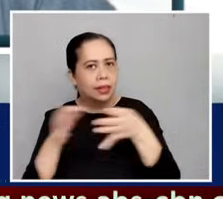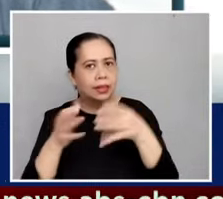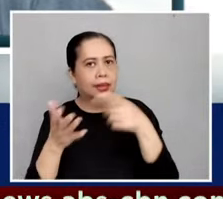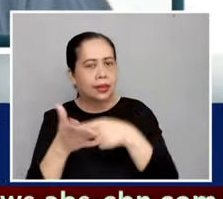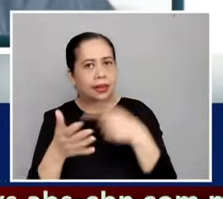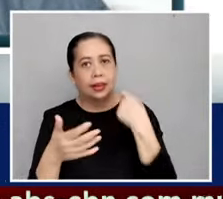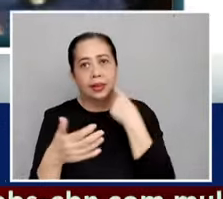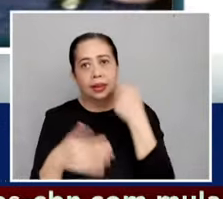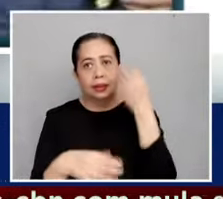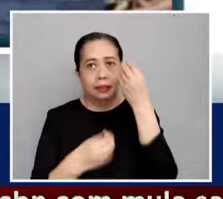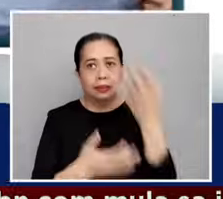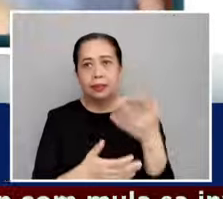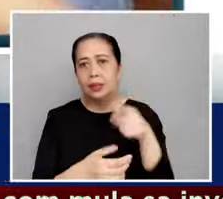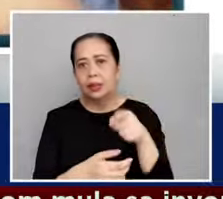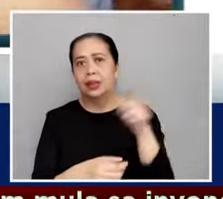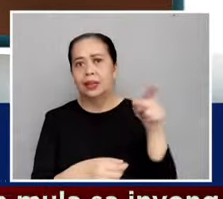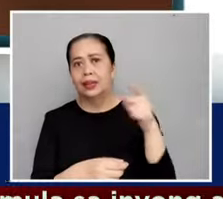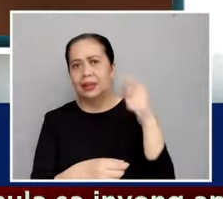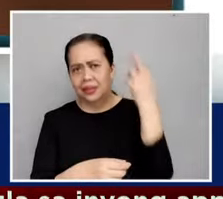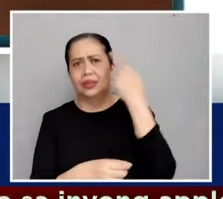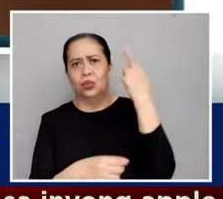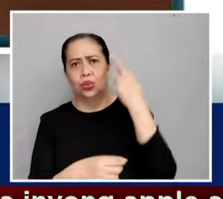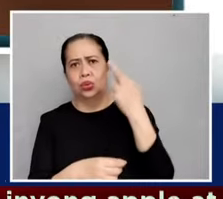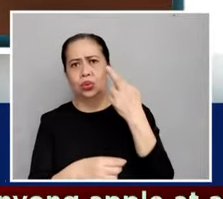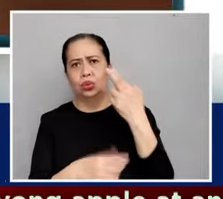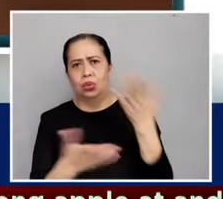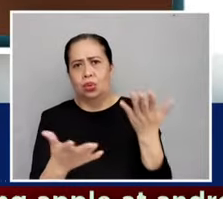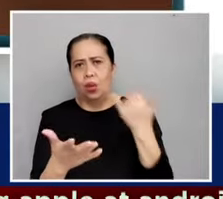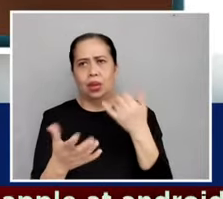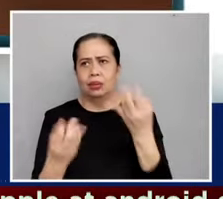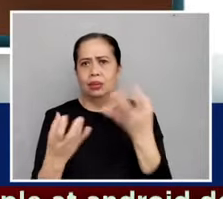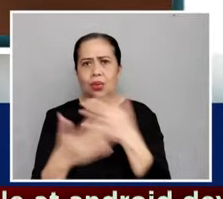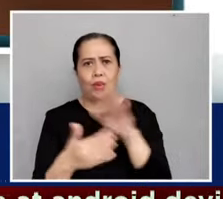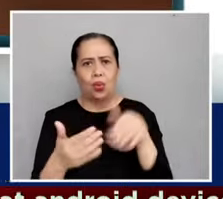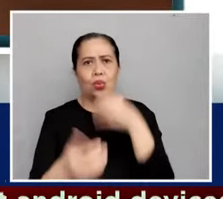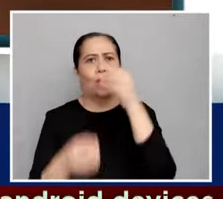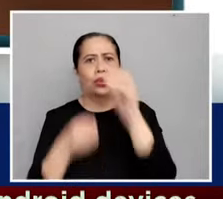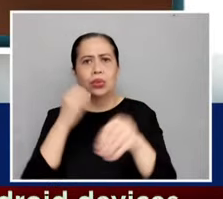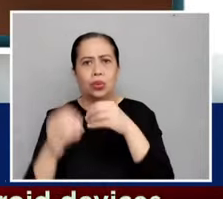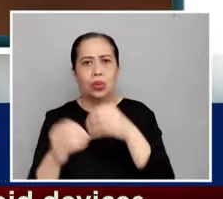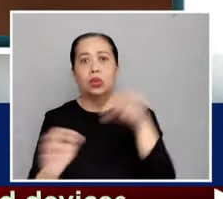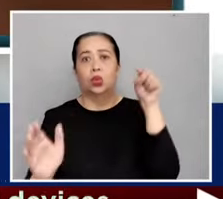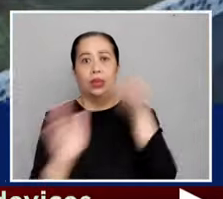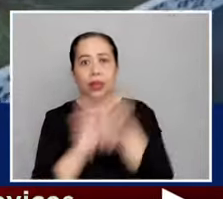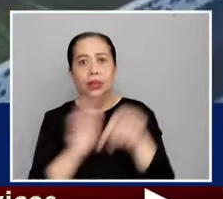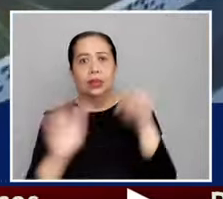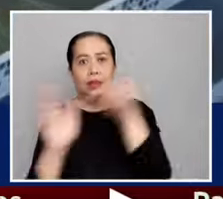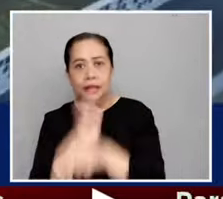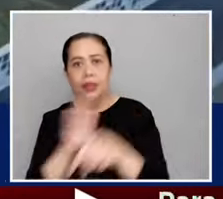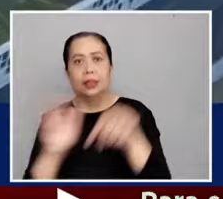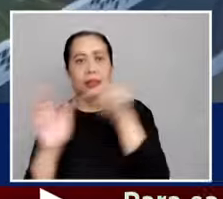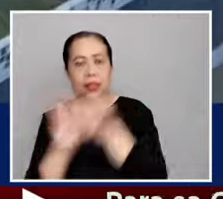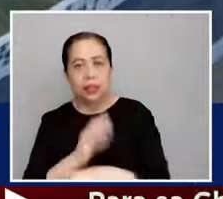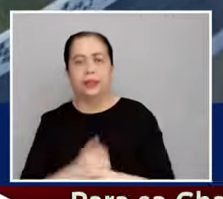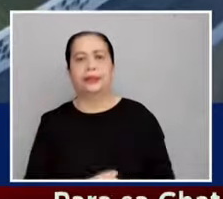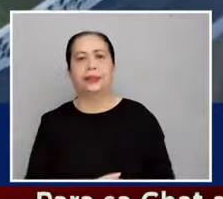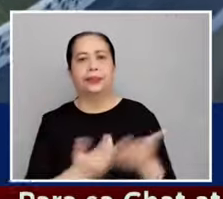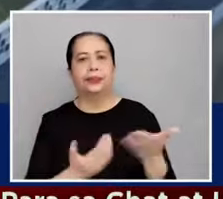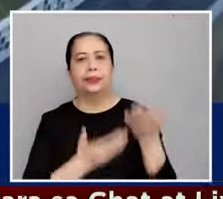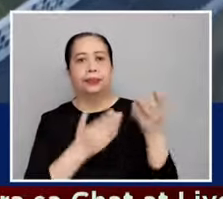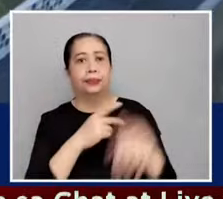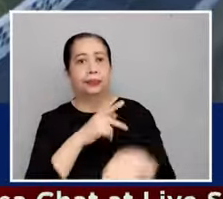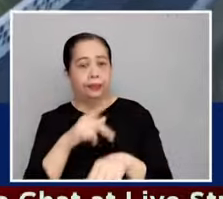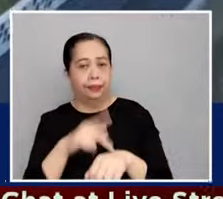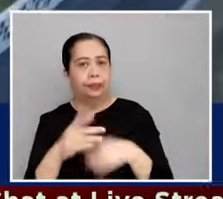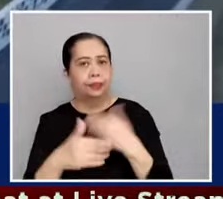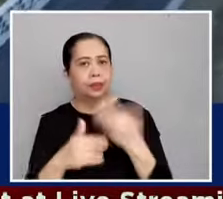out to be the root cause or the root source of all these orders to kill, kill, kill. Sa apila ng Pilipinas,